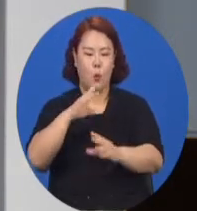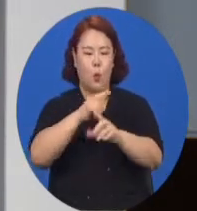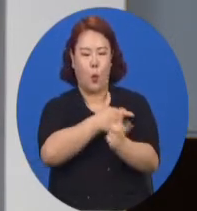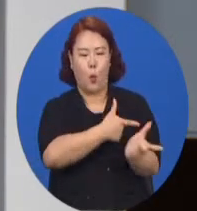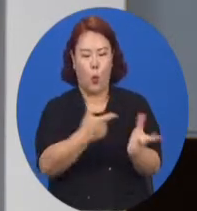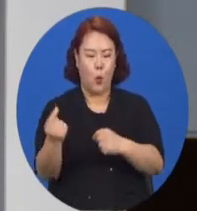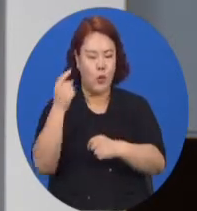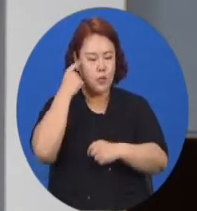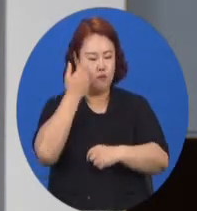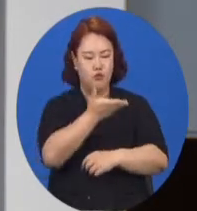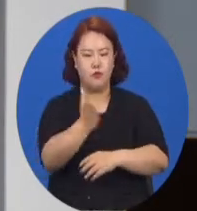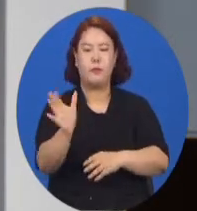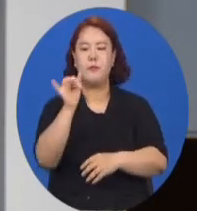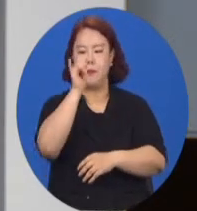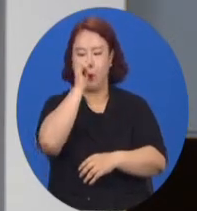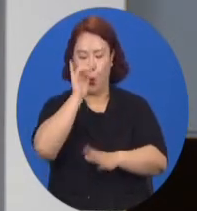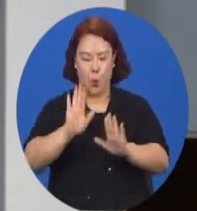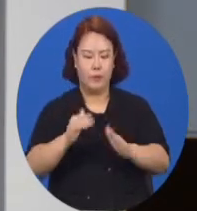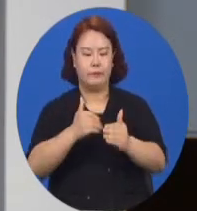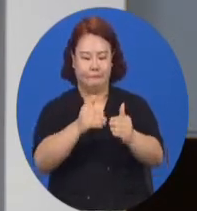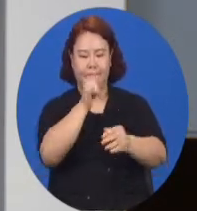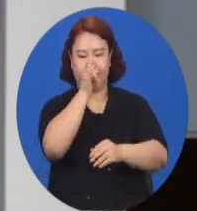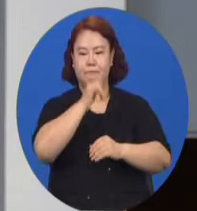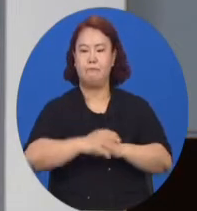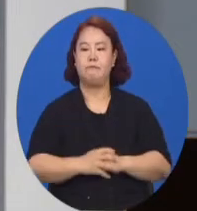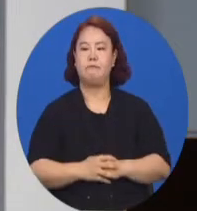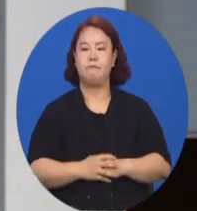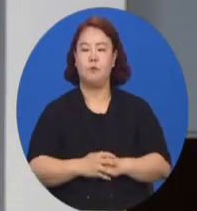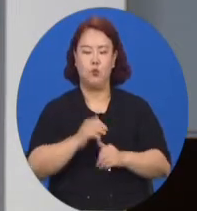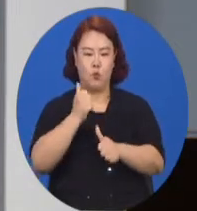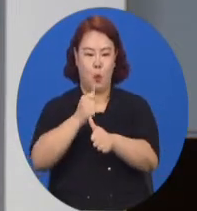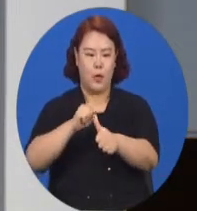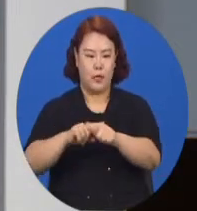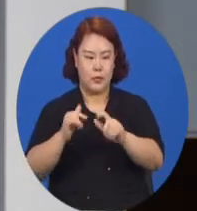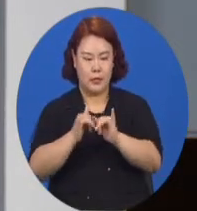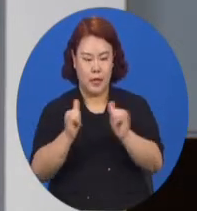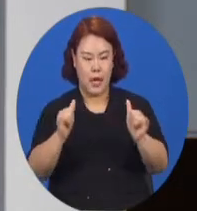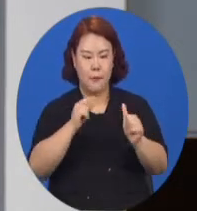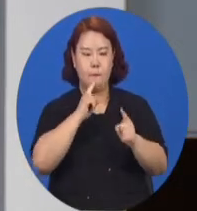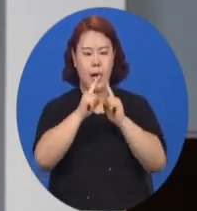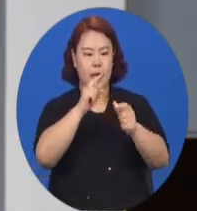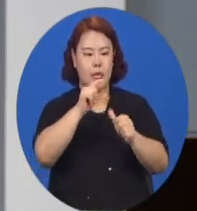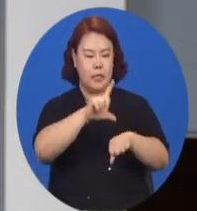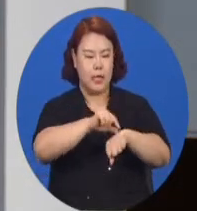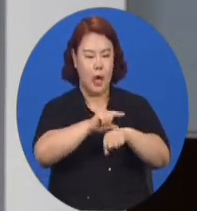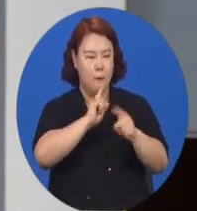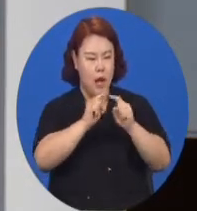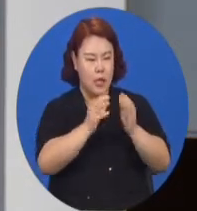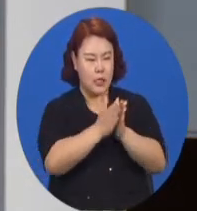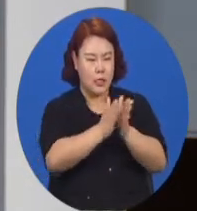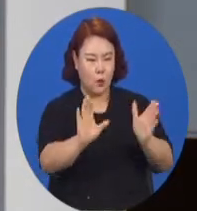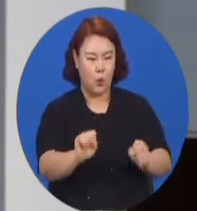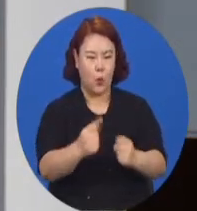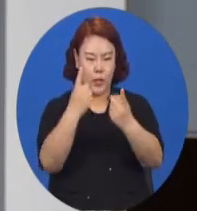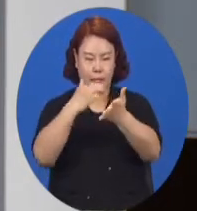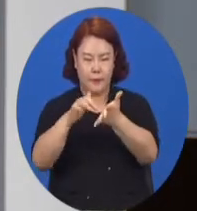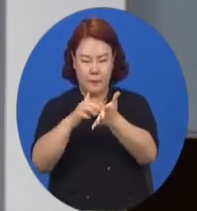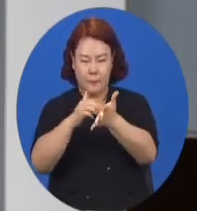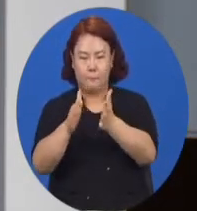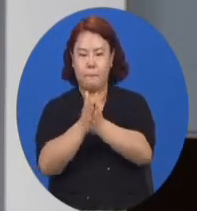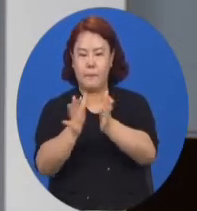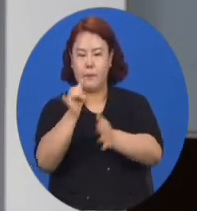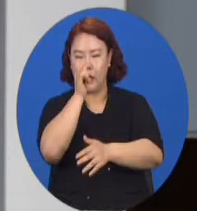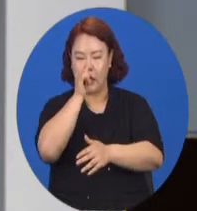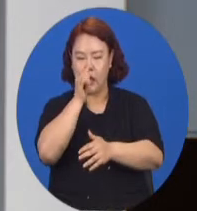질문 순으로 오늘 토론회가 계속해서 진행이 되겠습니다. 후보자들의 발언 시간은 말씀을 시작하실 때부터 저희가 계산이 됩니다.